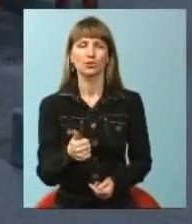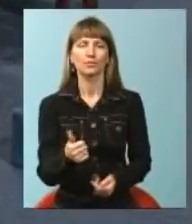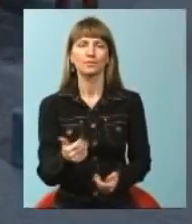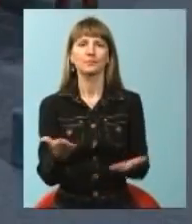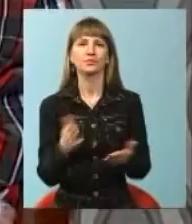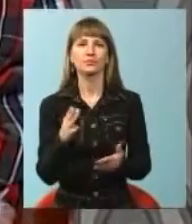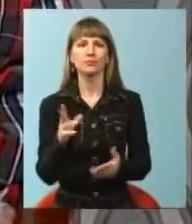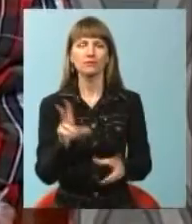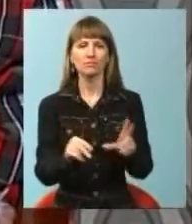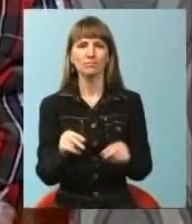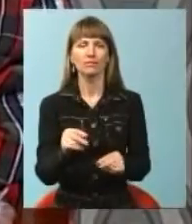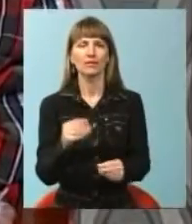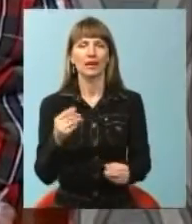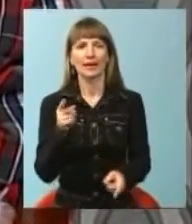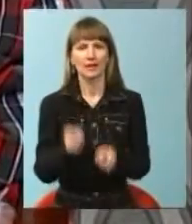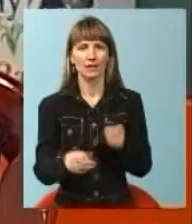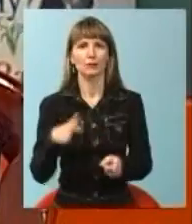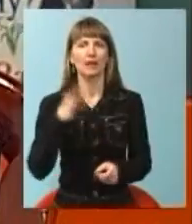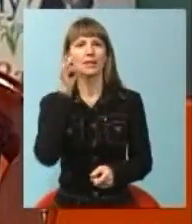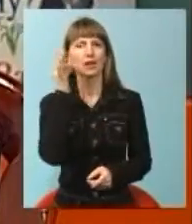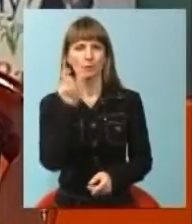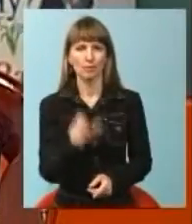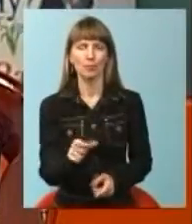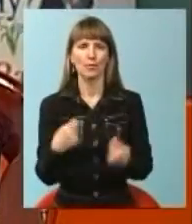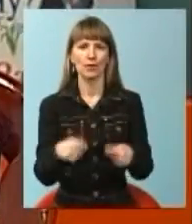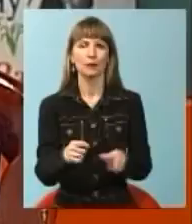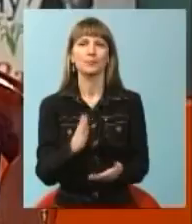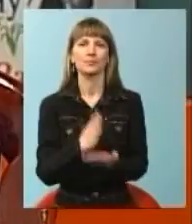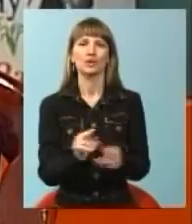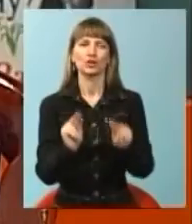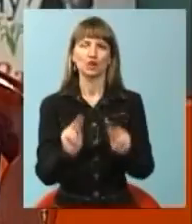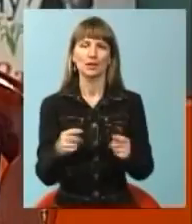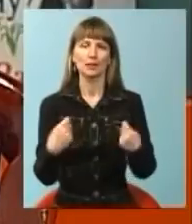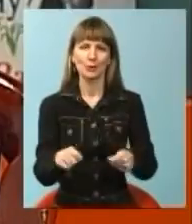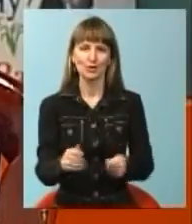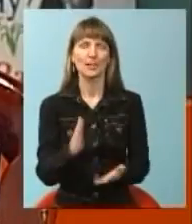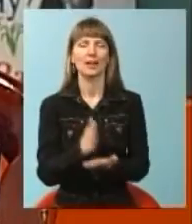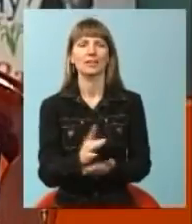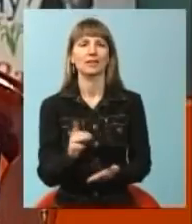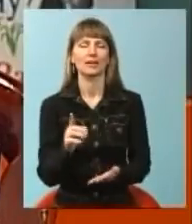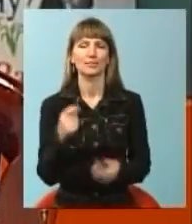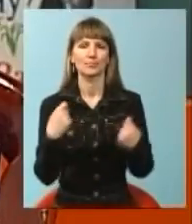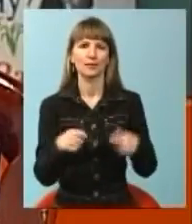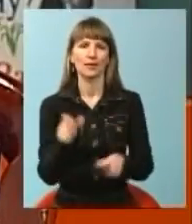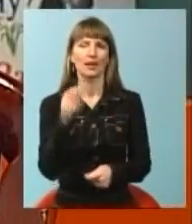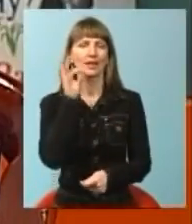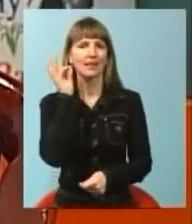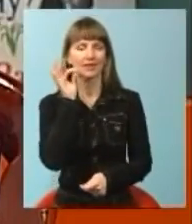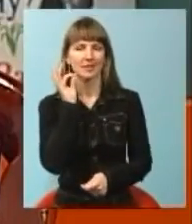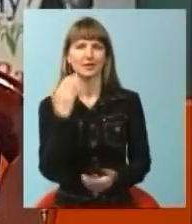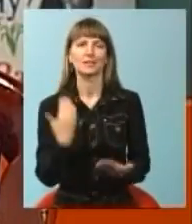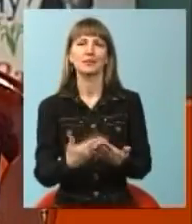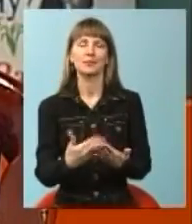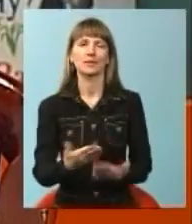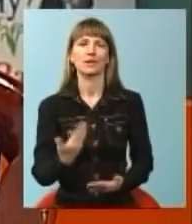чи хитрують іноді продавці, чи ні? Я вважаю, що є чесні продавці, а є, які хитрують. Наприклад,